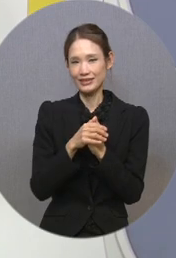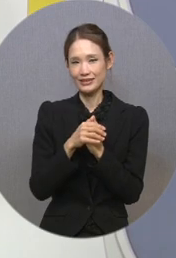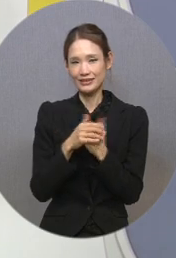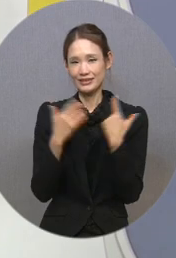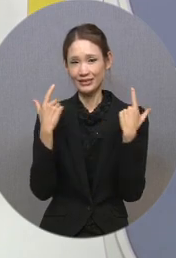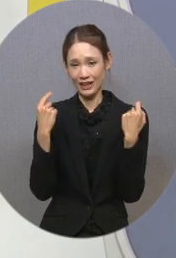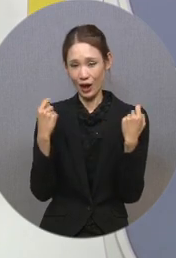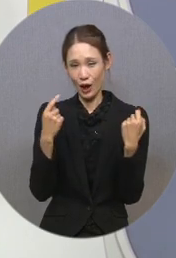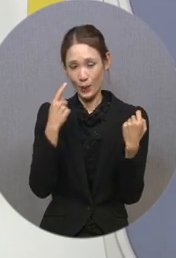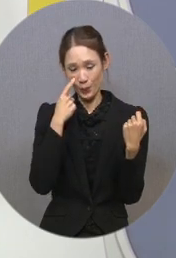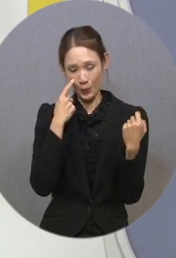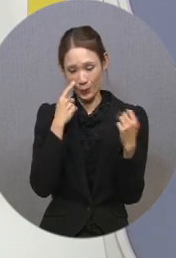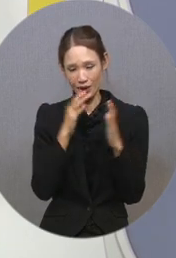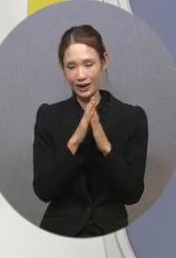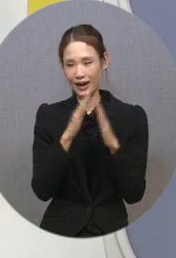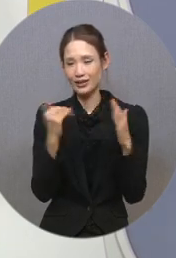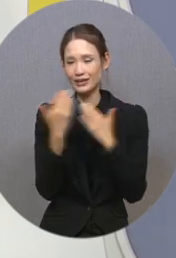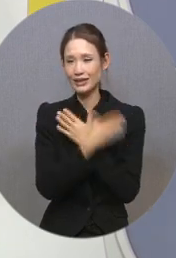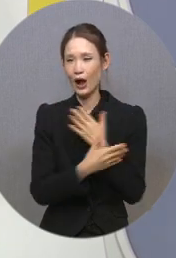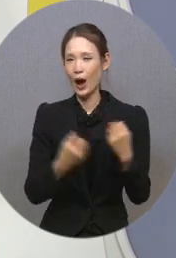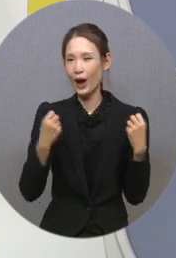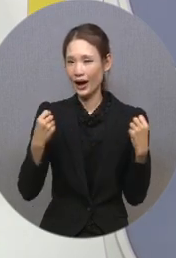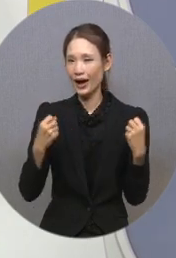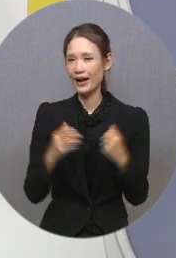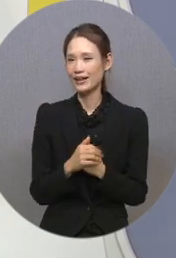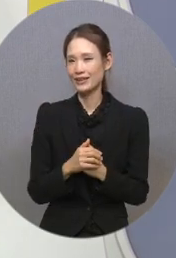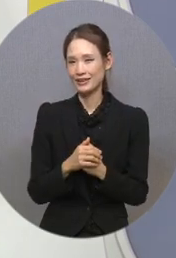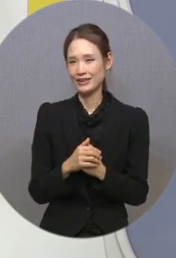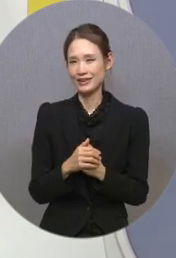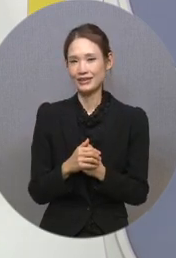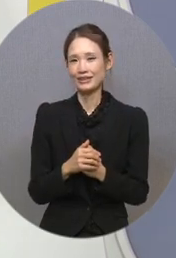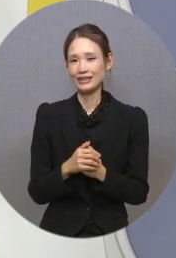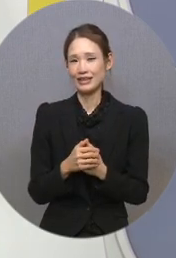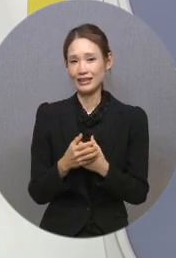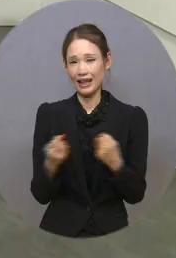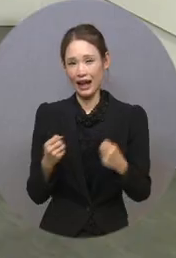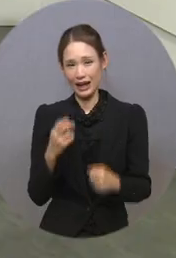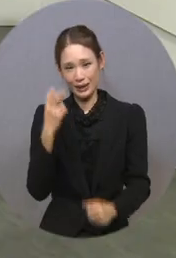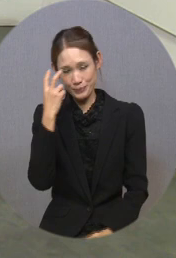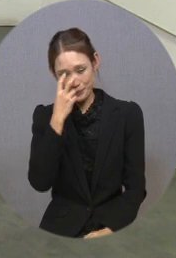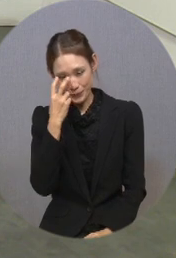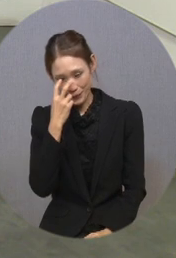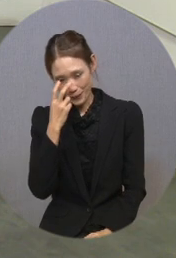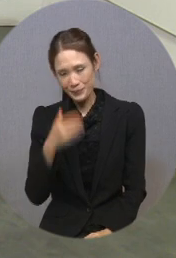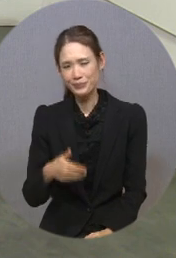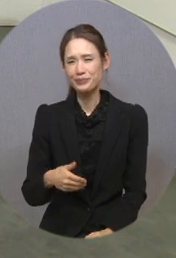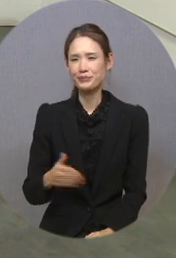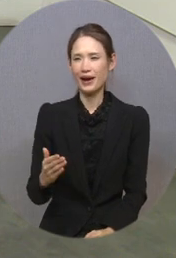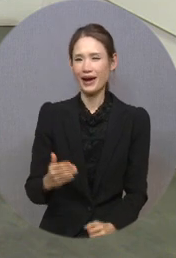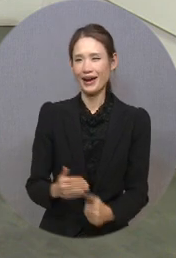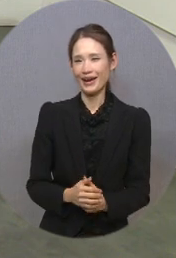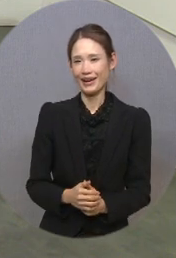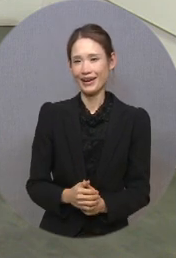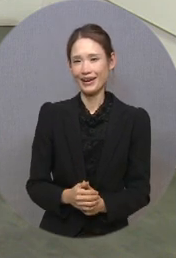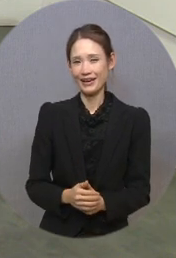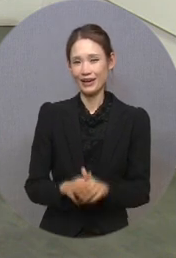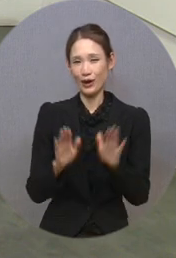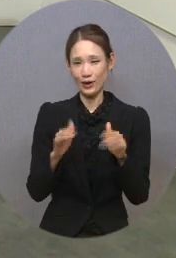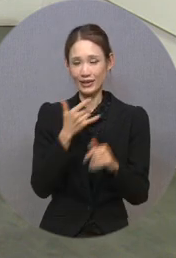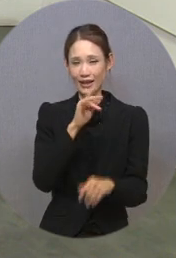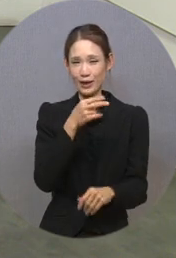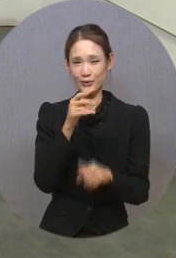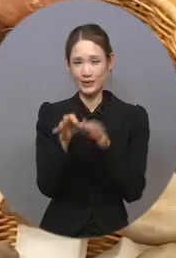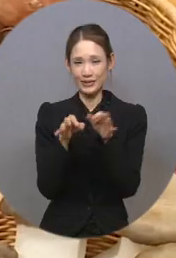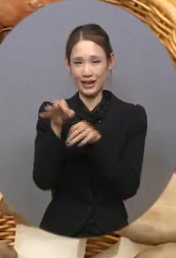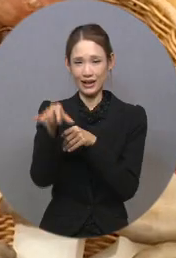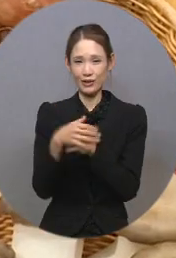이렇게 하시다 보면은 뭐 가족들의 건강 뭐 따로 챙겨야 될까요? 필요 없습니다. 남도장터에